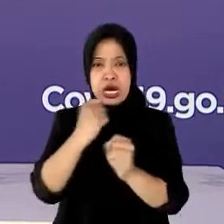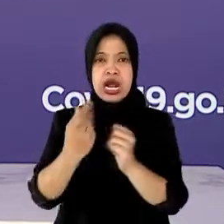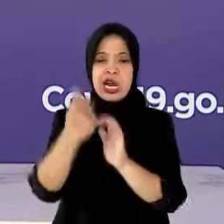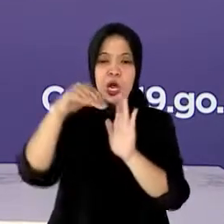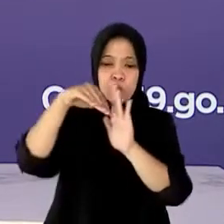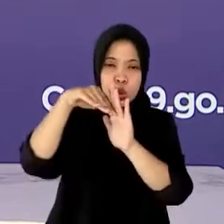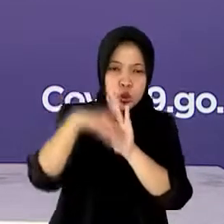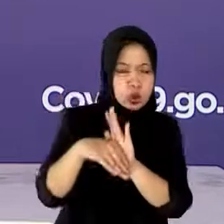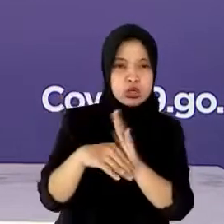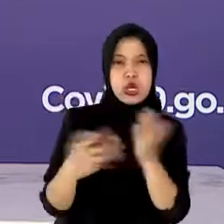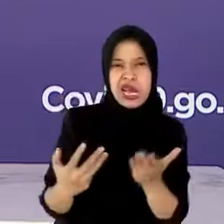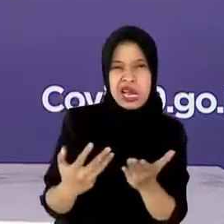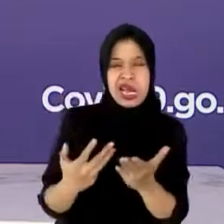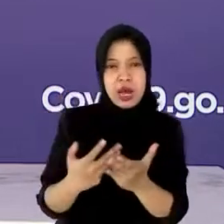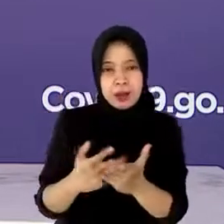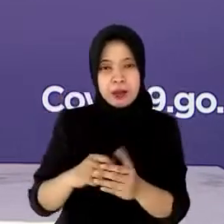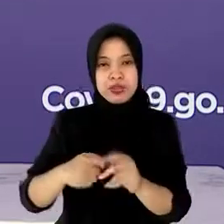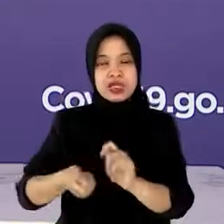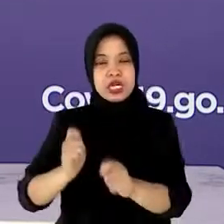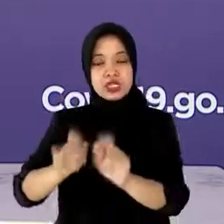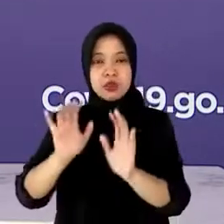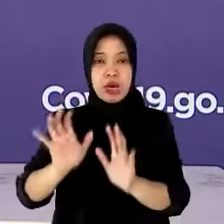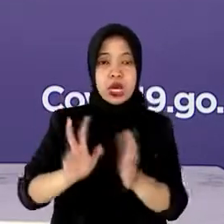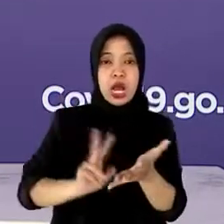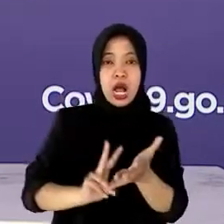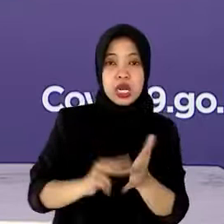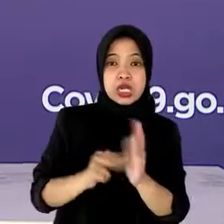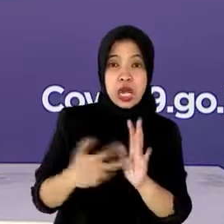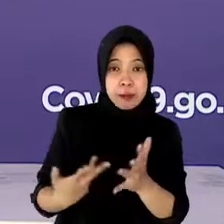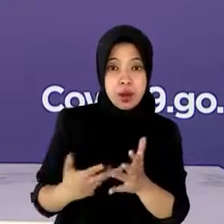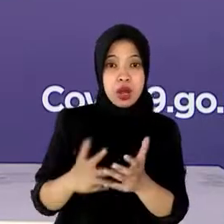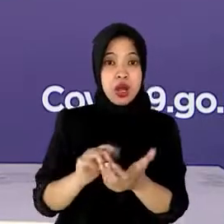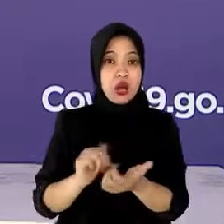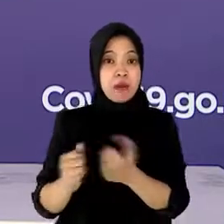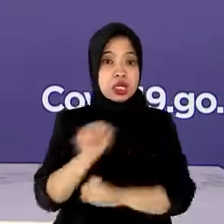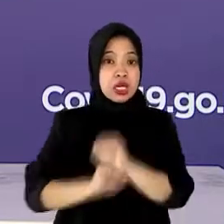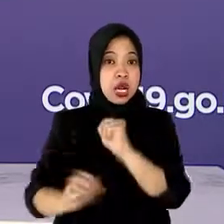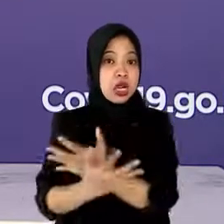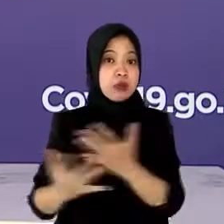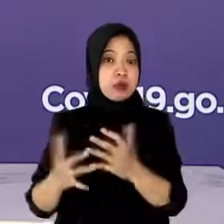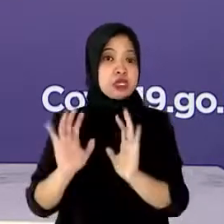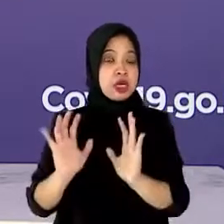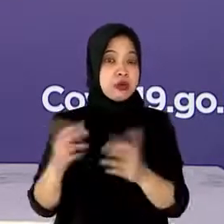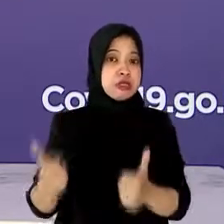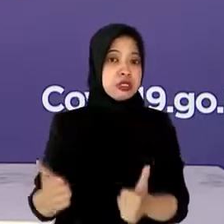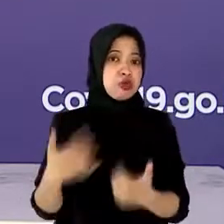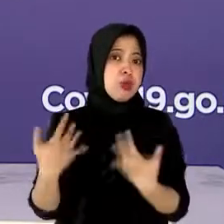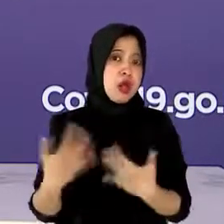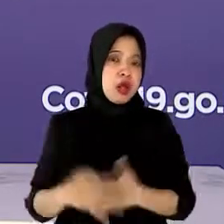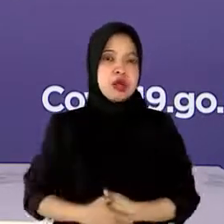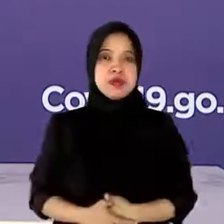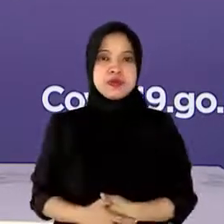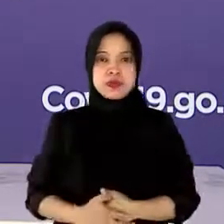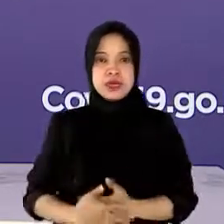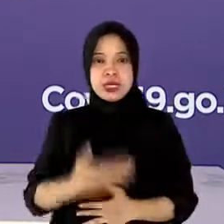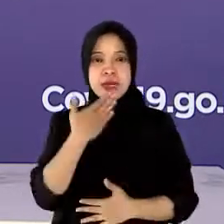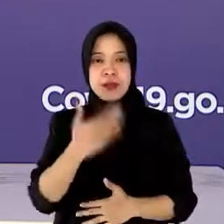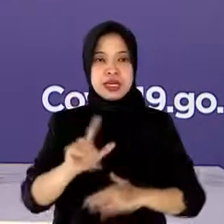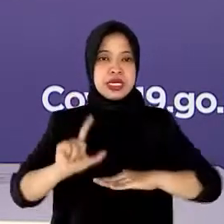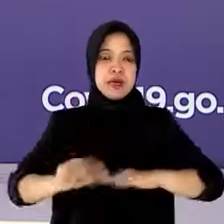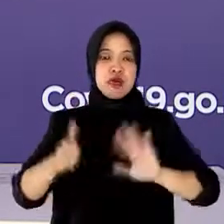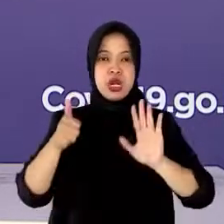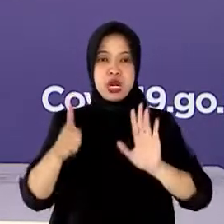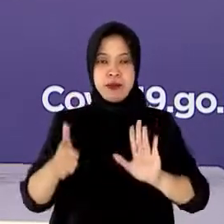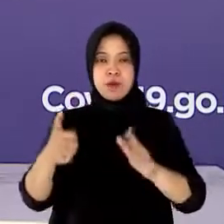harga PCR selain untuk memperbanyak tes juga akan menjadi celah Meningkatkan mobilitas masyarakat Terima kasih Mbak Terima kasih